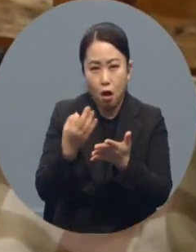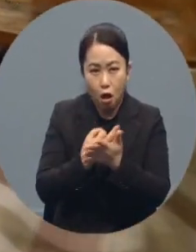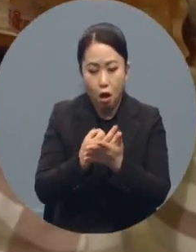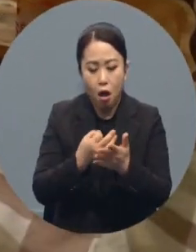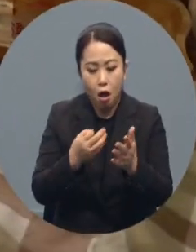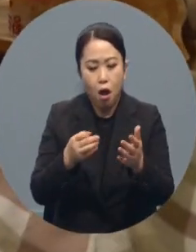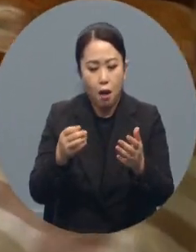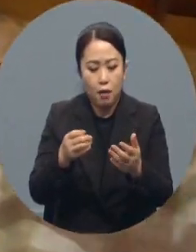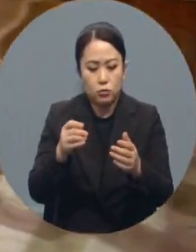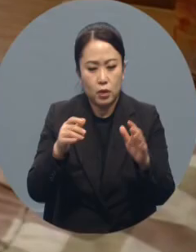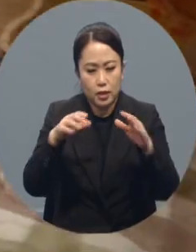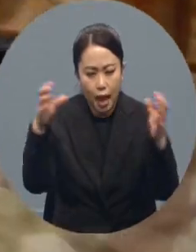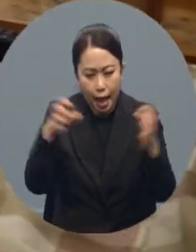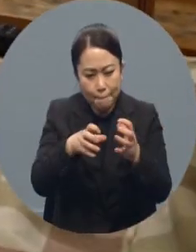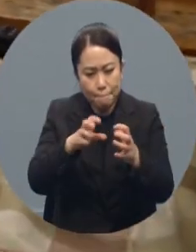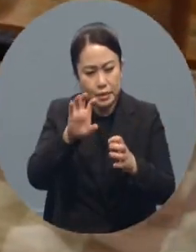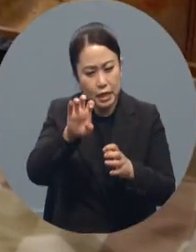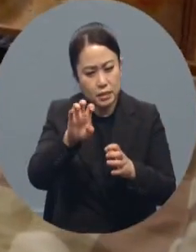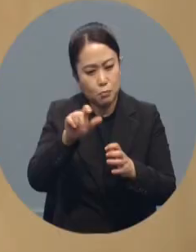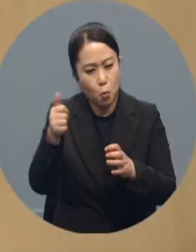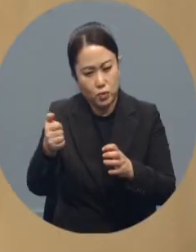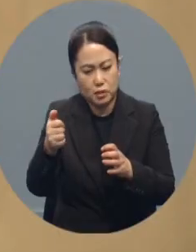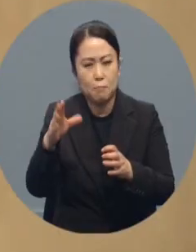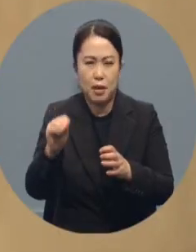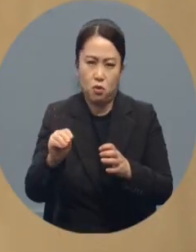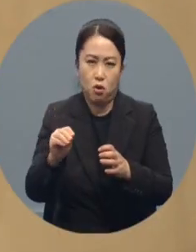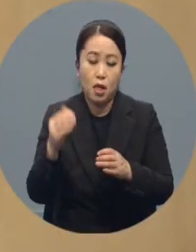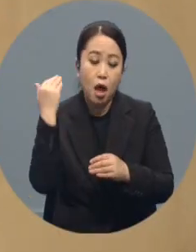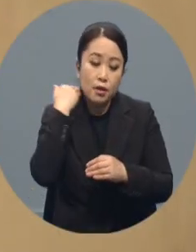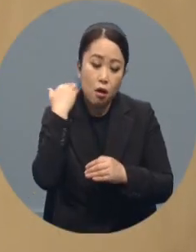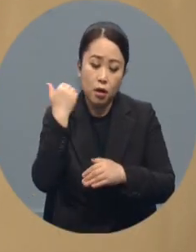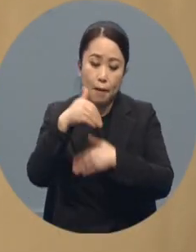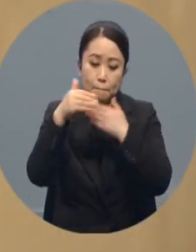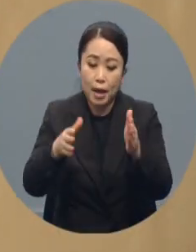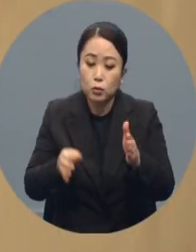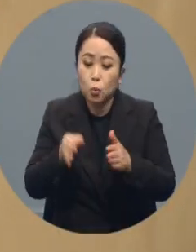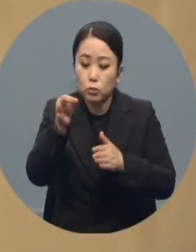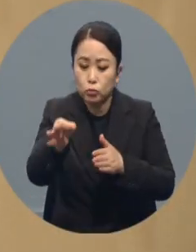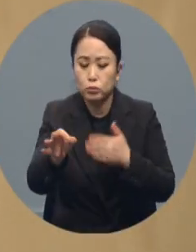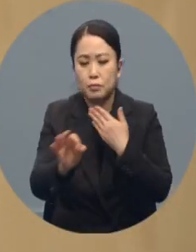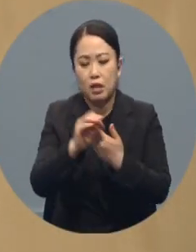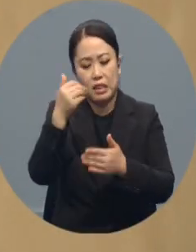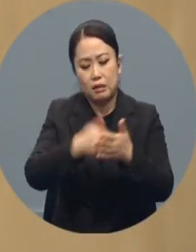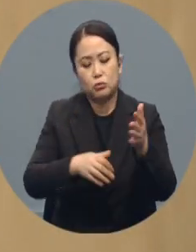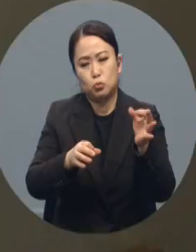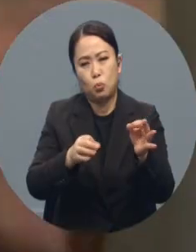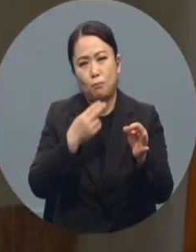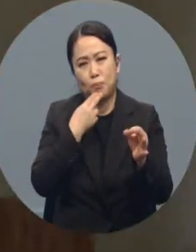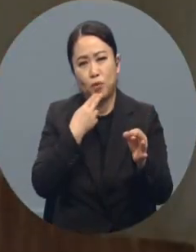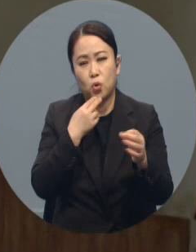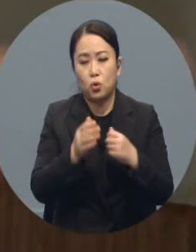4,50만원 안팎으로 여관방 월세를 내고 나면 남는 돈이 거의 없습니다